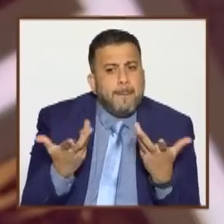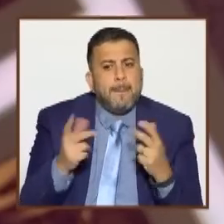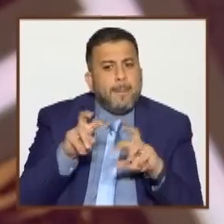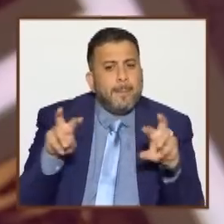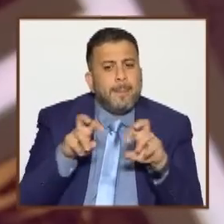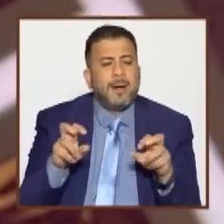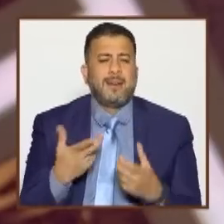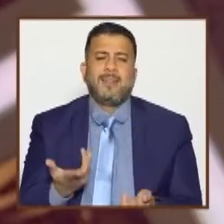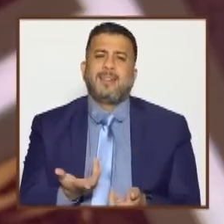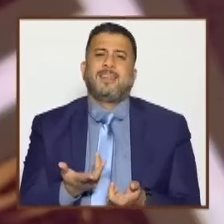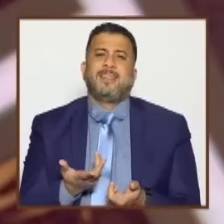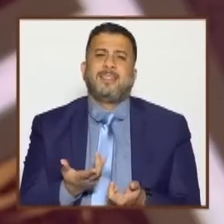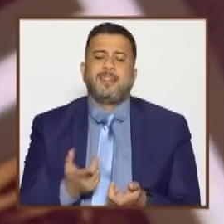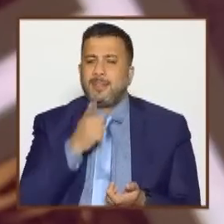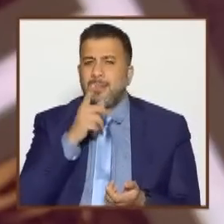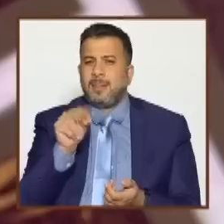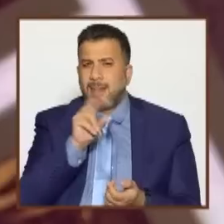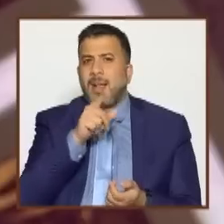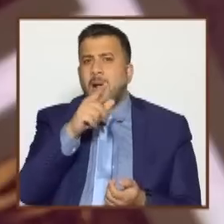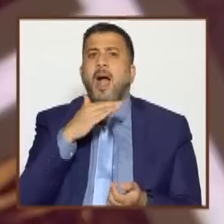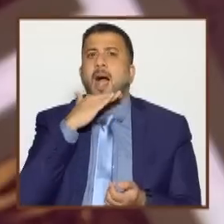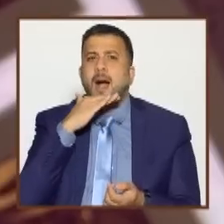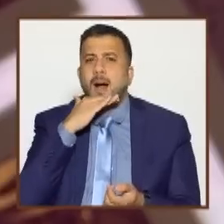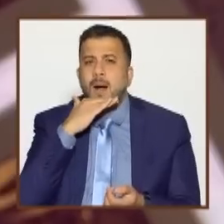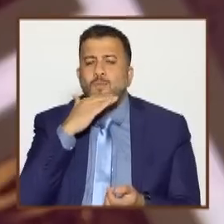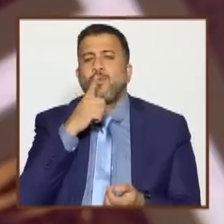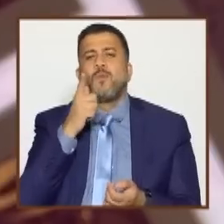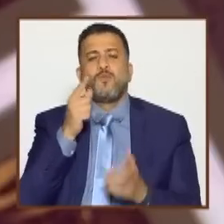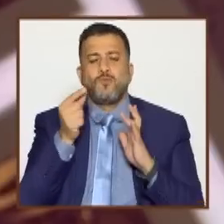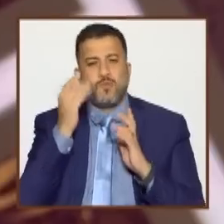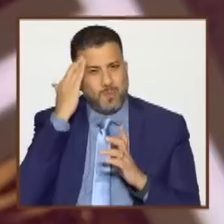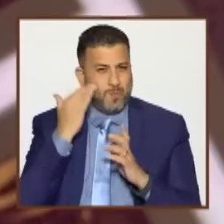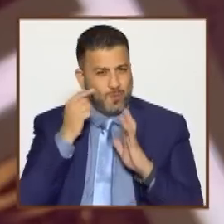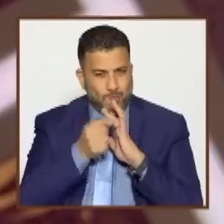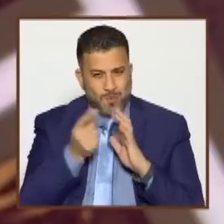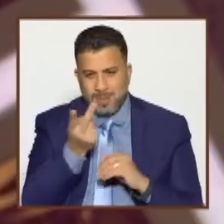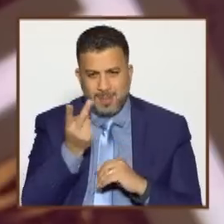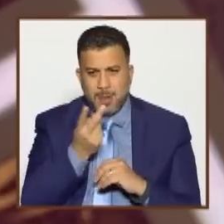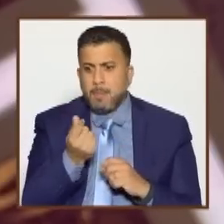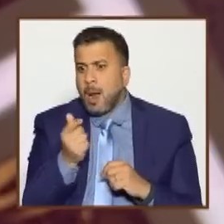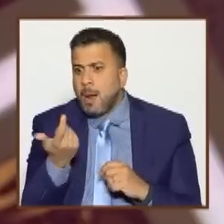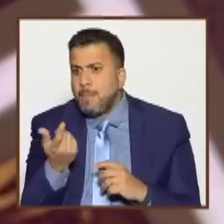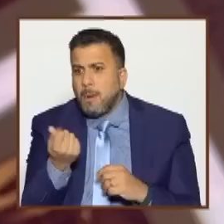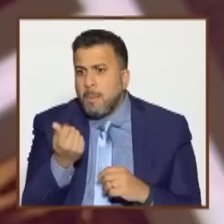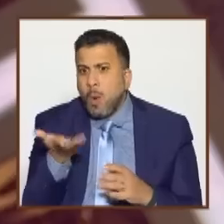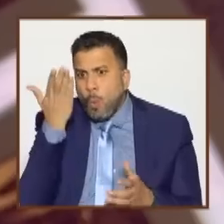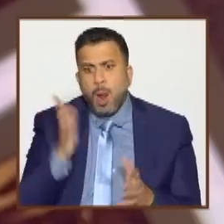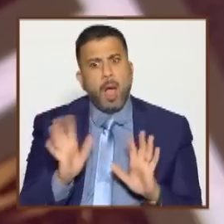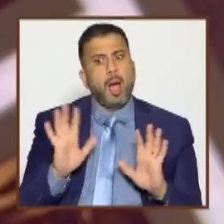الشخص الحساس يعني مثلك أنت أو زوجك، عندكم حساسية مفرطة في قضية الأسعار وكذا